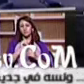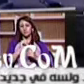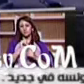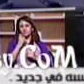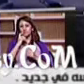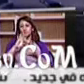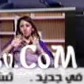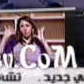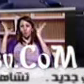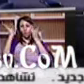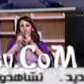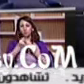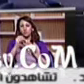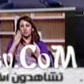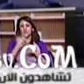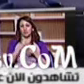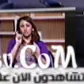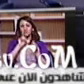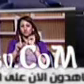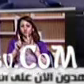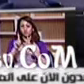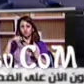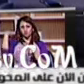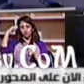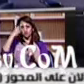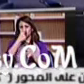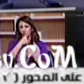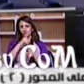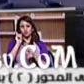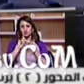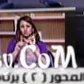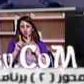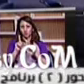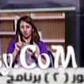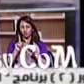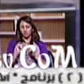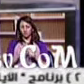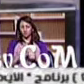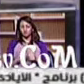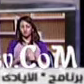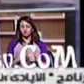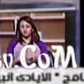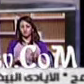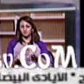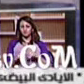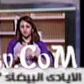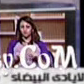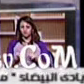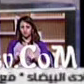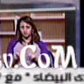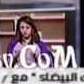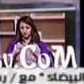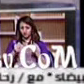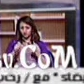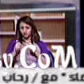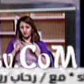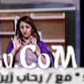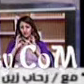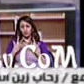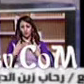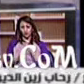يعني الغرض الاساسي منه الحشد اليوم 30 س طيب كان في مبادرات يعني طرحت للتهدئه